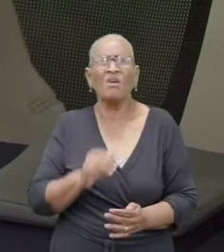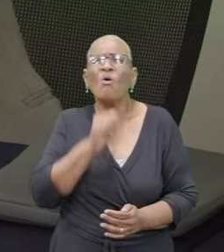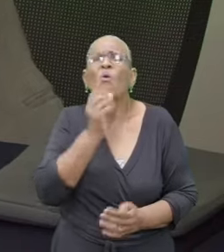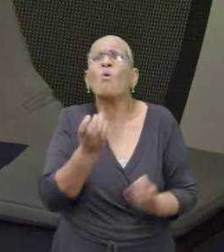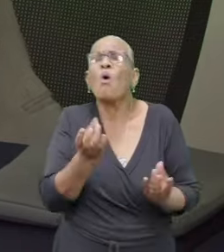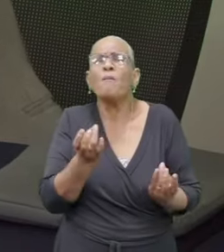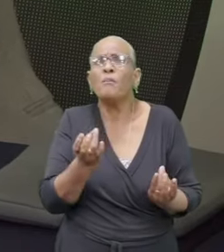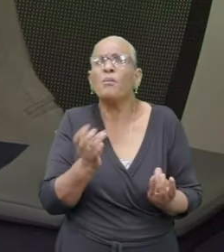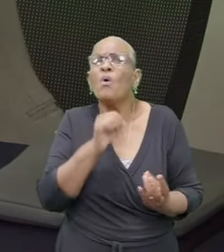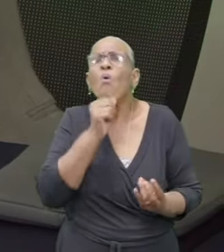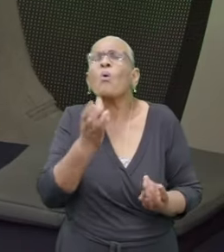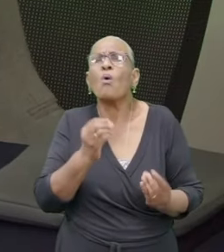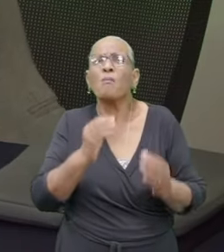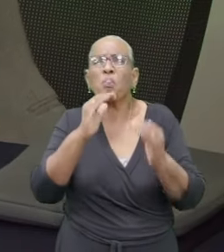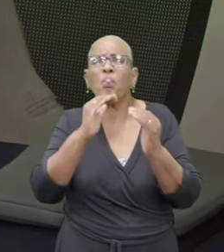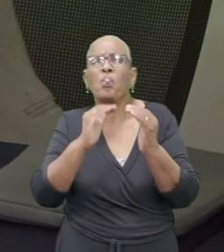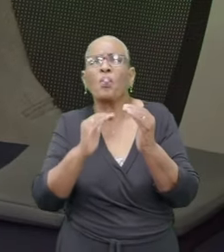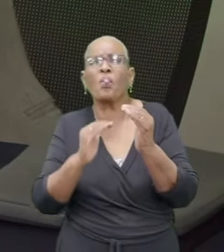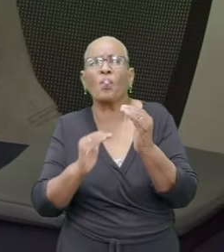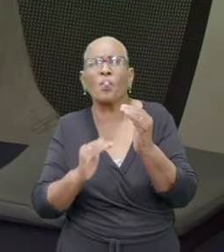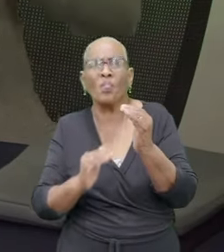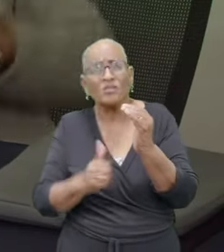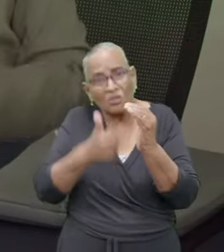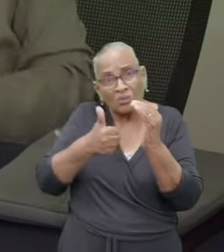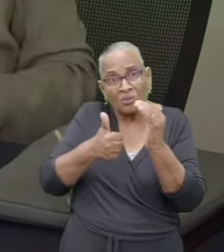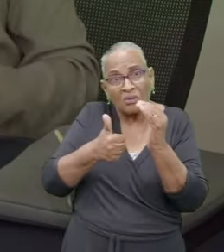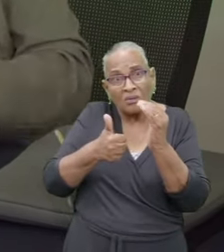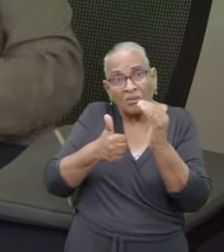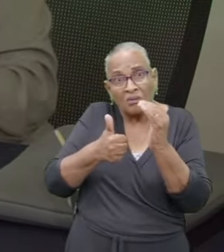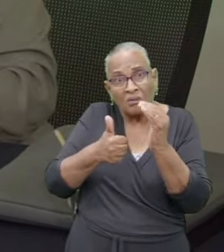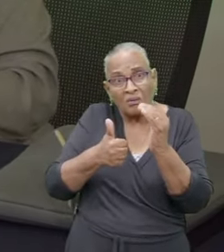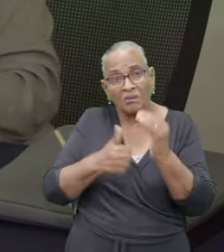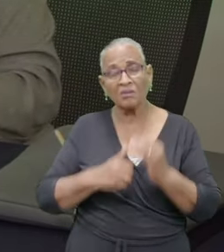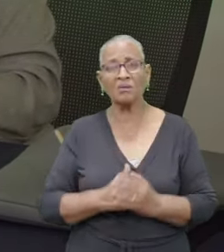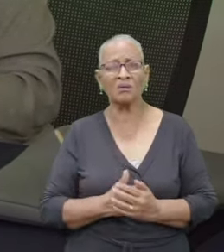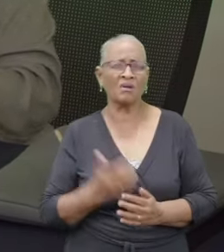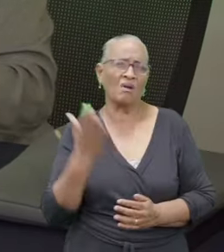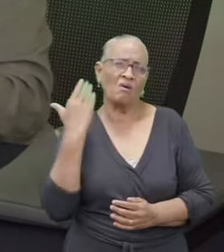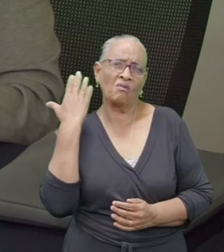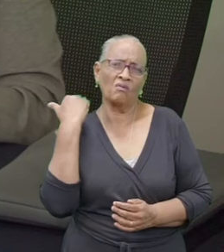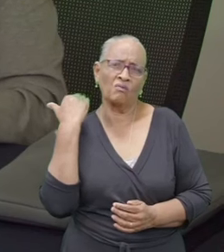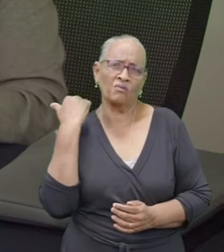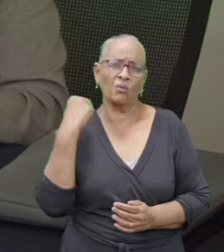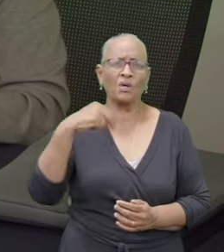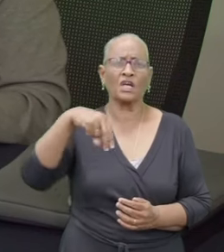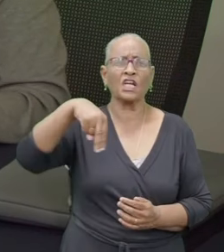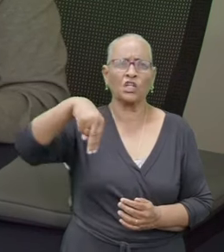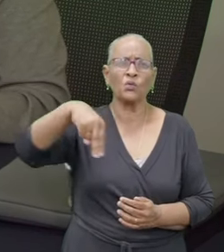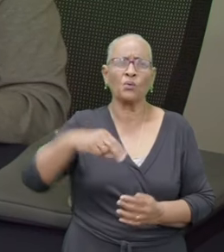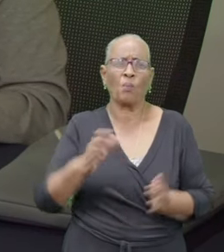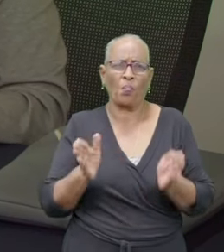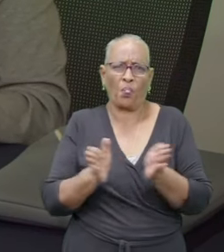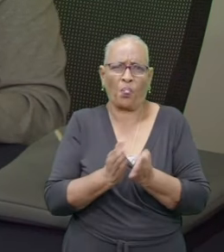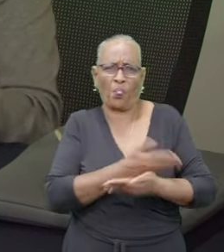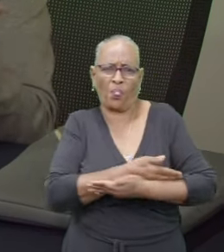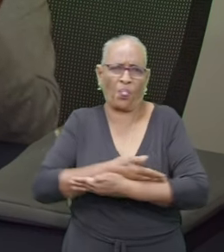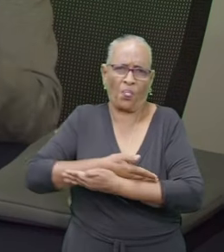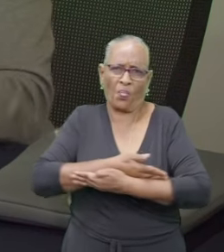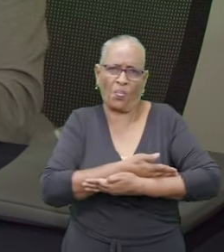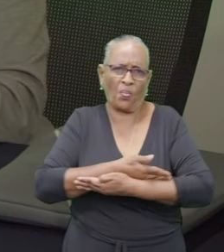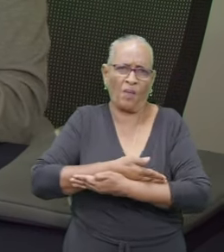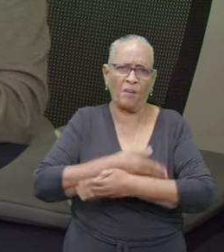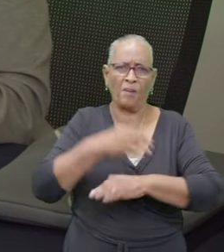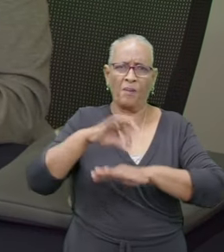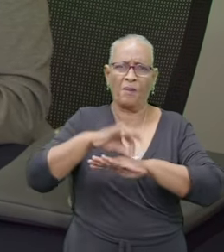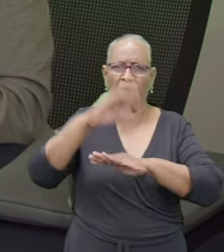dit? Dus die daling, is dat een goede zaak? Vroeger, NICU had hoeveel bedden eerst? Zeg maar